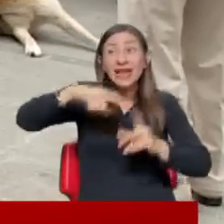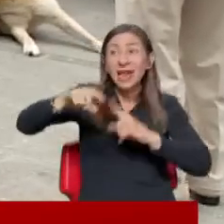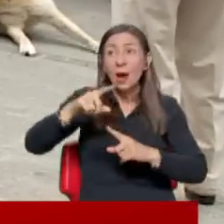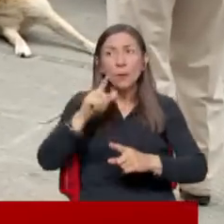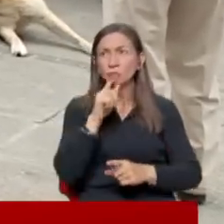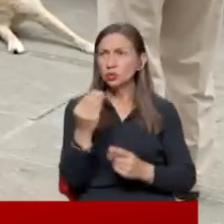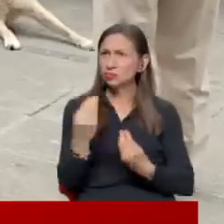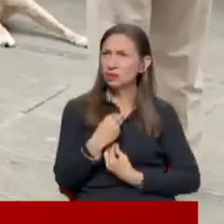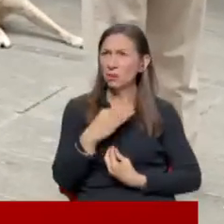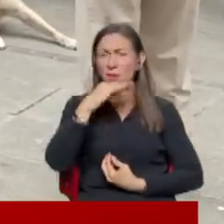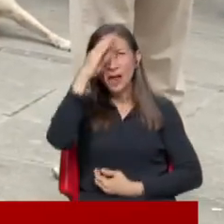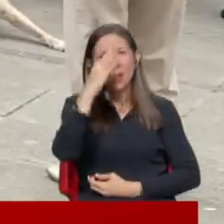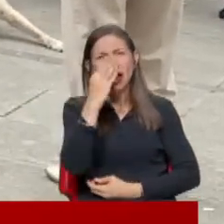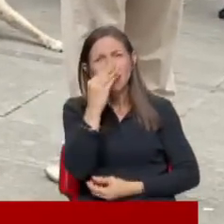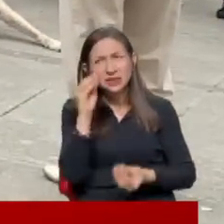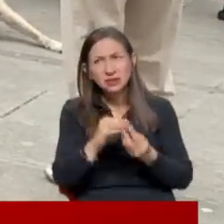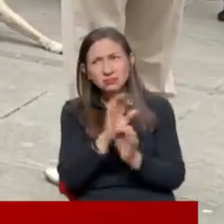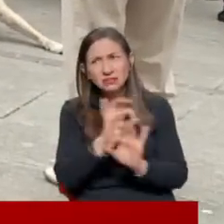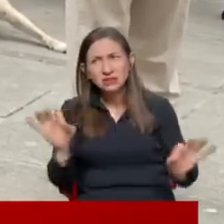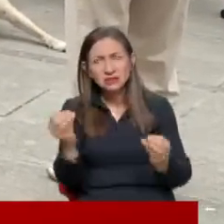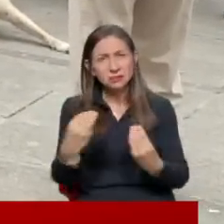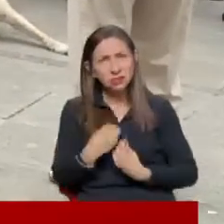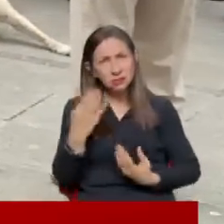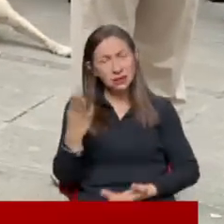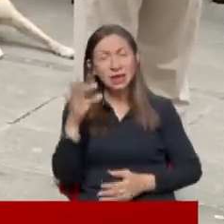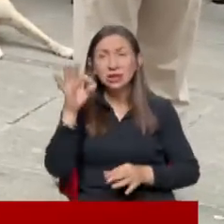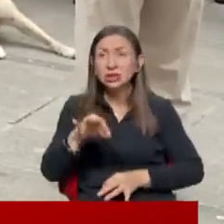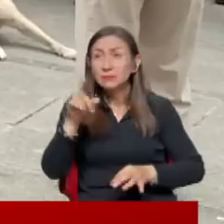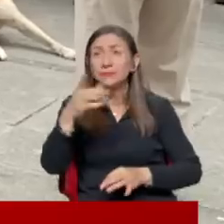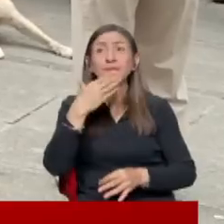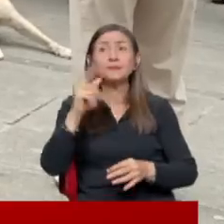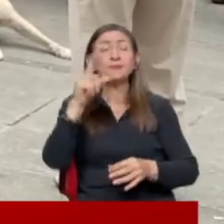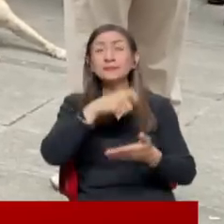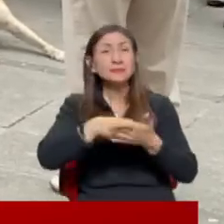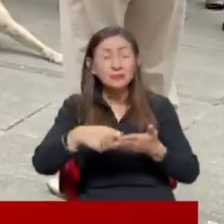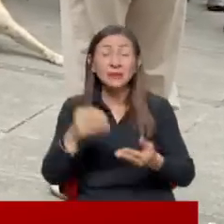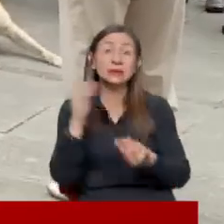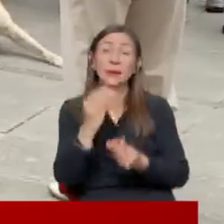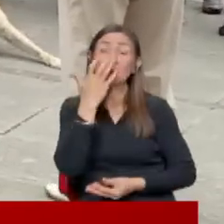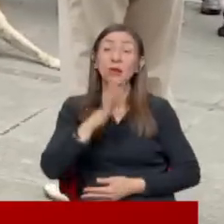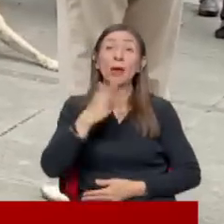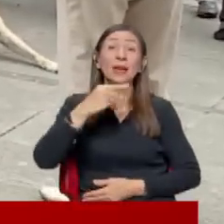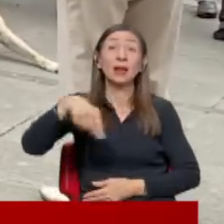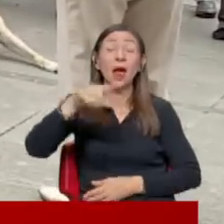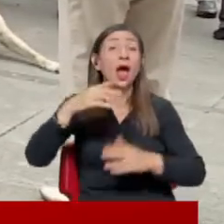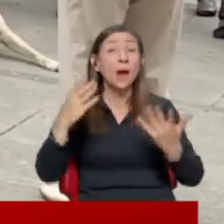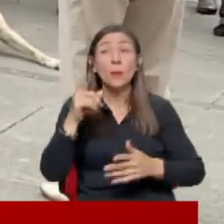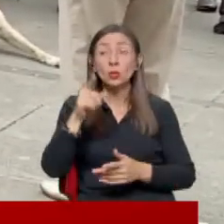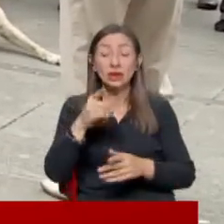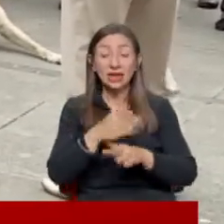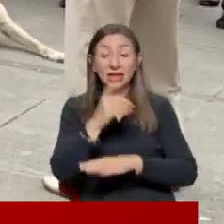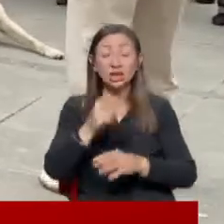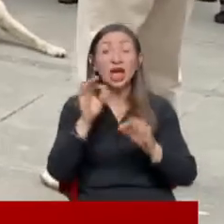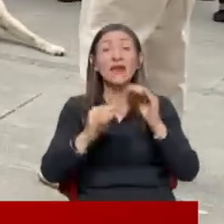verilen söze rağmen bayram ikramiyeleri zamsız yatırılmaya başladı. Şimdi ise emekli aylıklarına zam bekliyor emekliler. Ancak bunun da